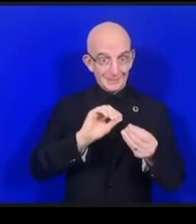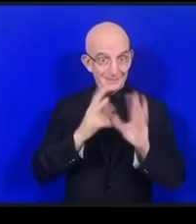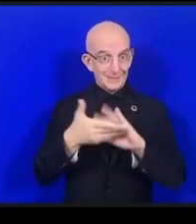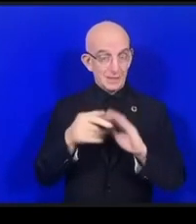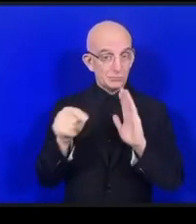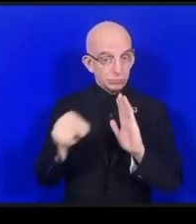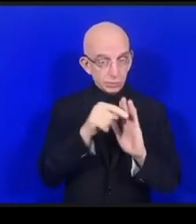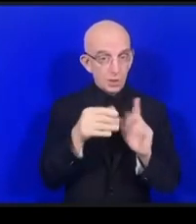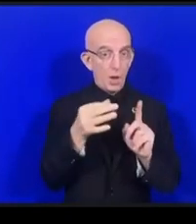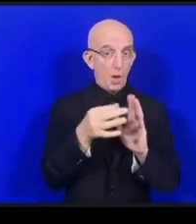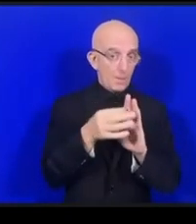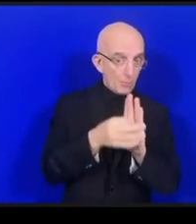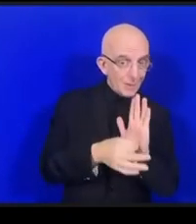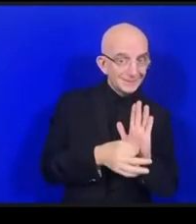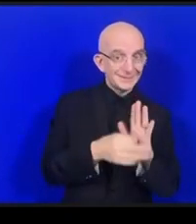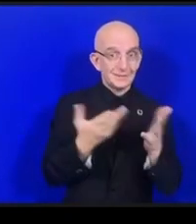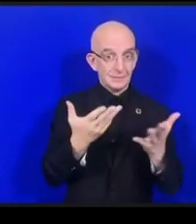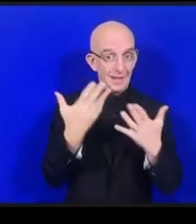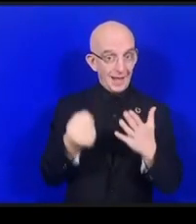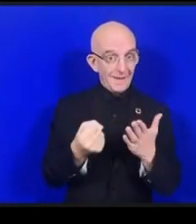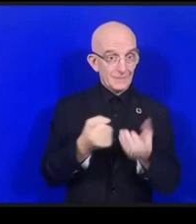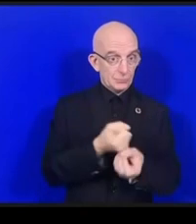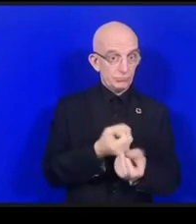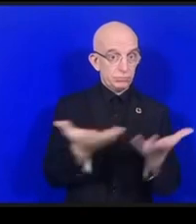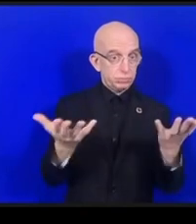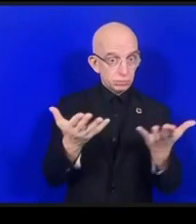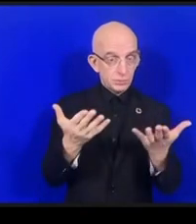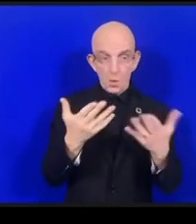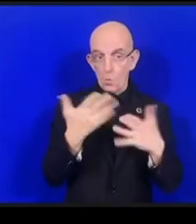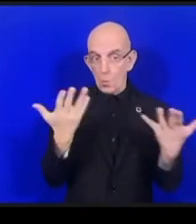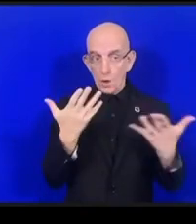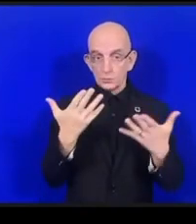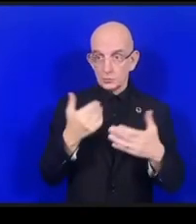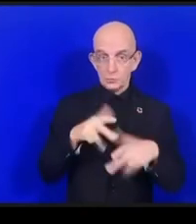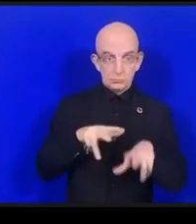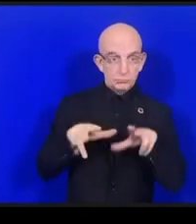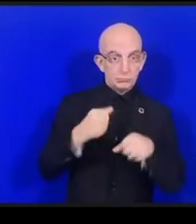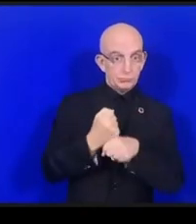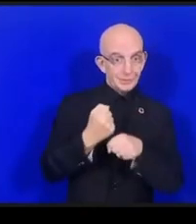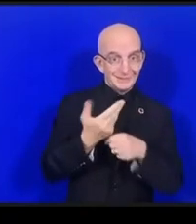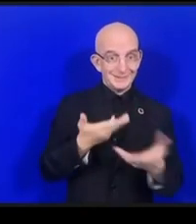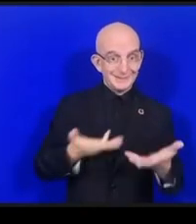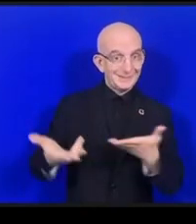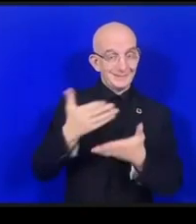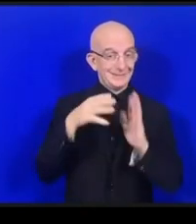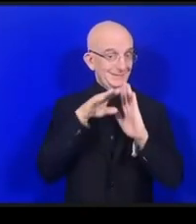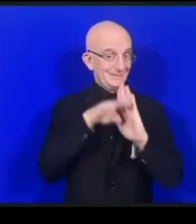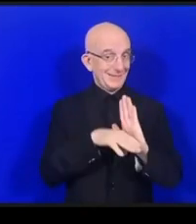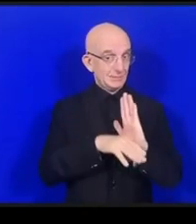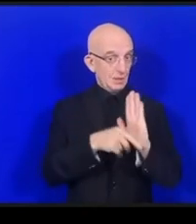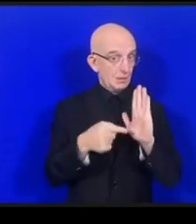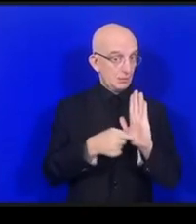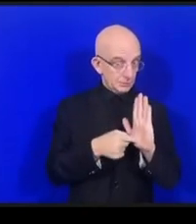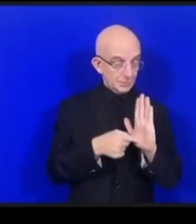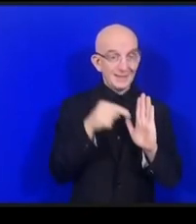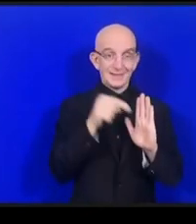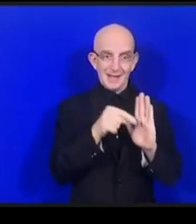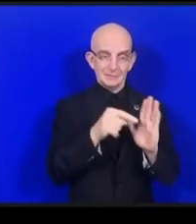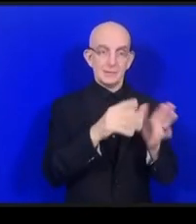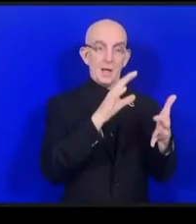мире в области интернета вещей и положение этой политики в том что касается именно